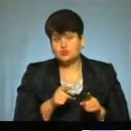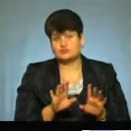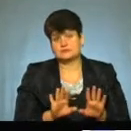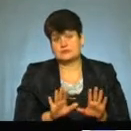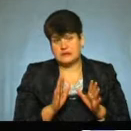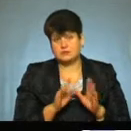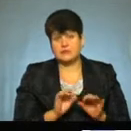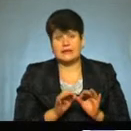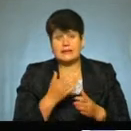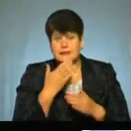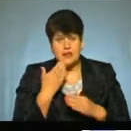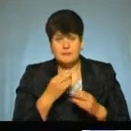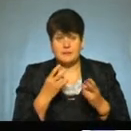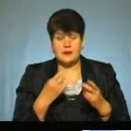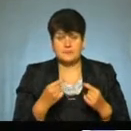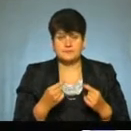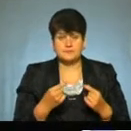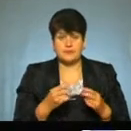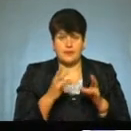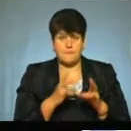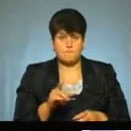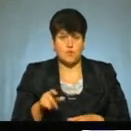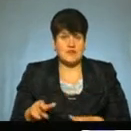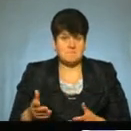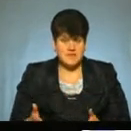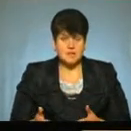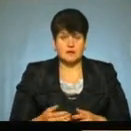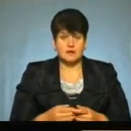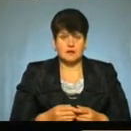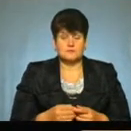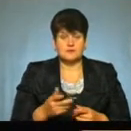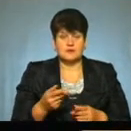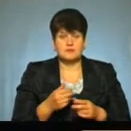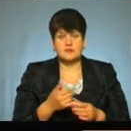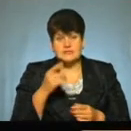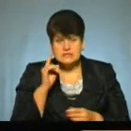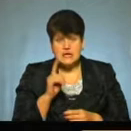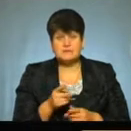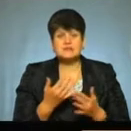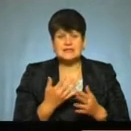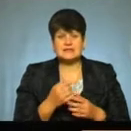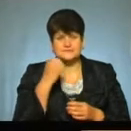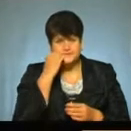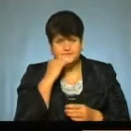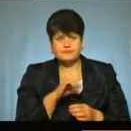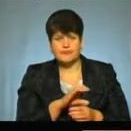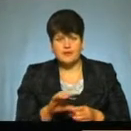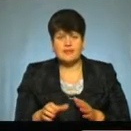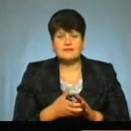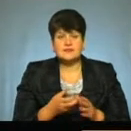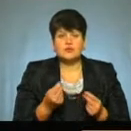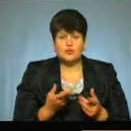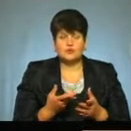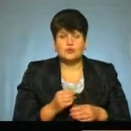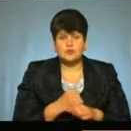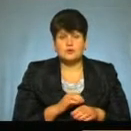що немає потерпілих, але все-таки це серйозна проблема. Амортизація, нас не знаємо, наскільки зношені, не вистачає. Робота